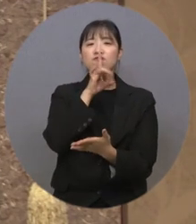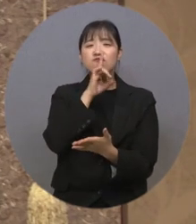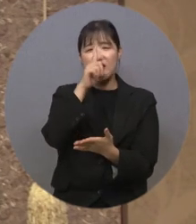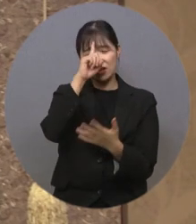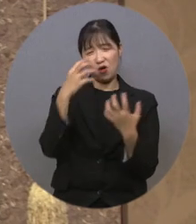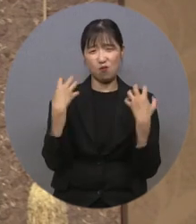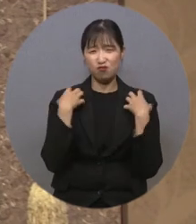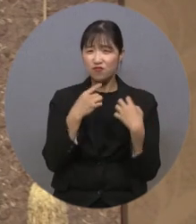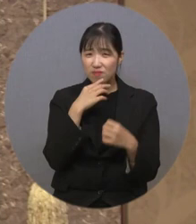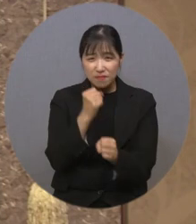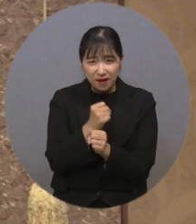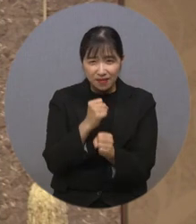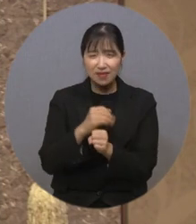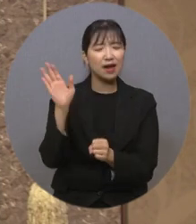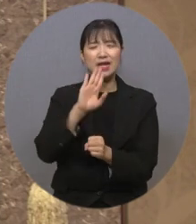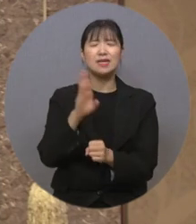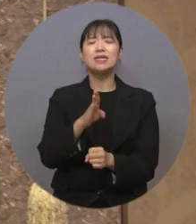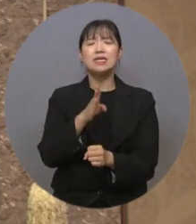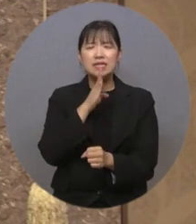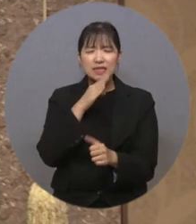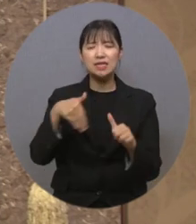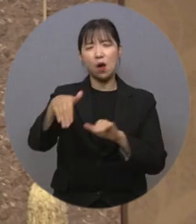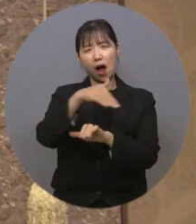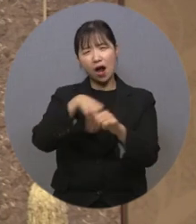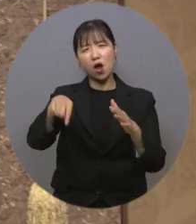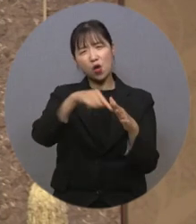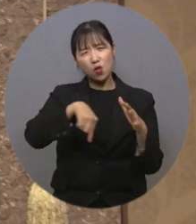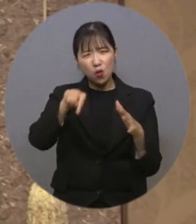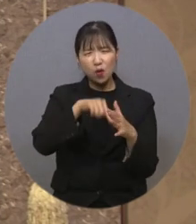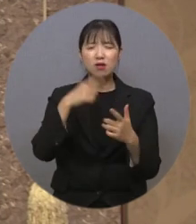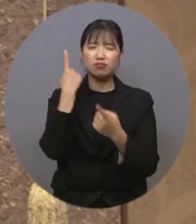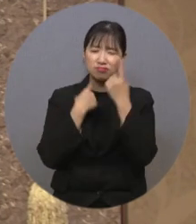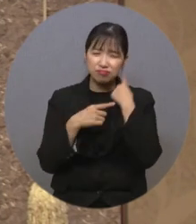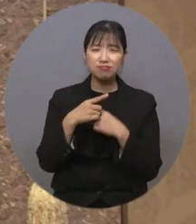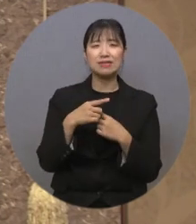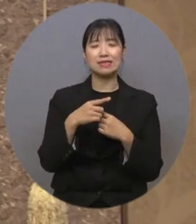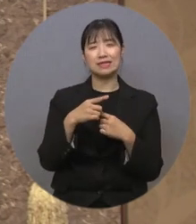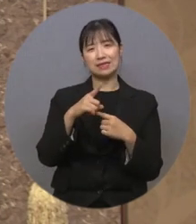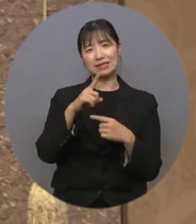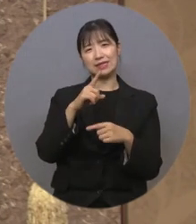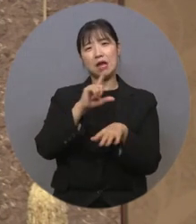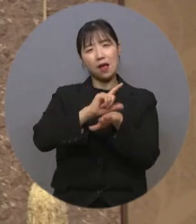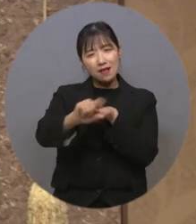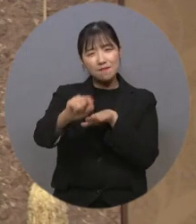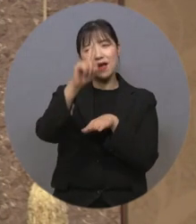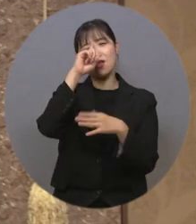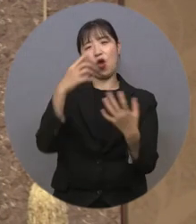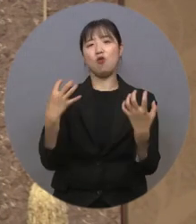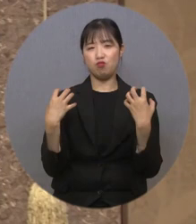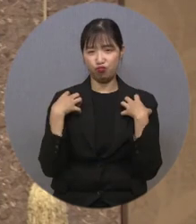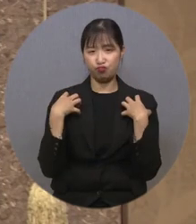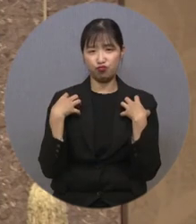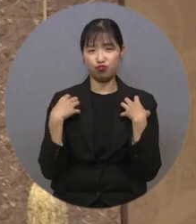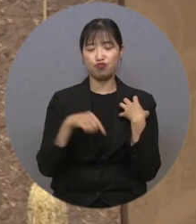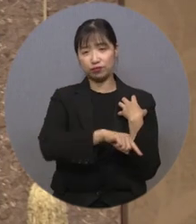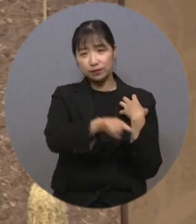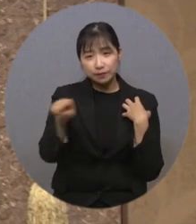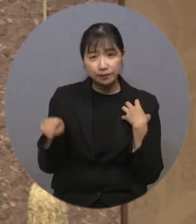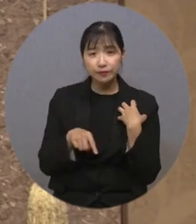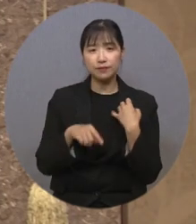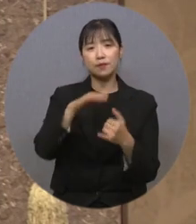중앙정부만 만드는 것이 아니라 실제로 환경 속에서 부딪히는 광역정부나